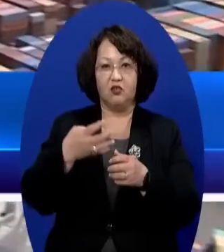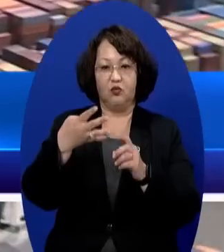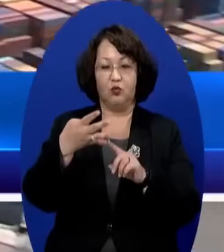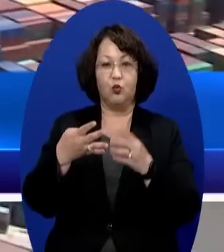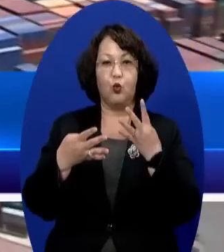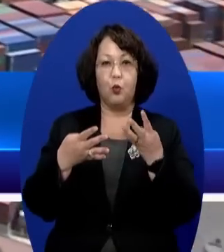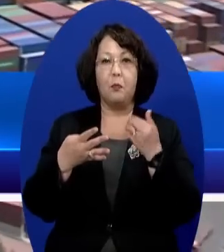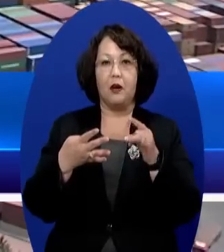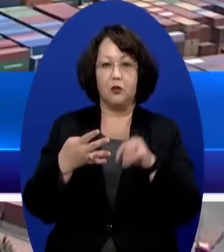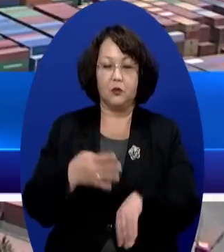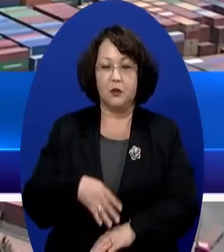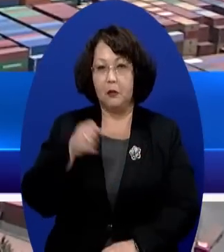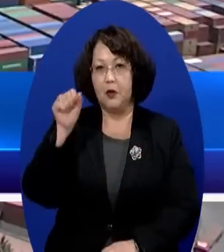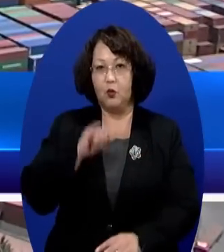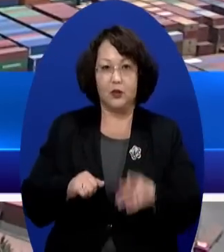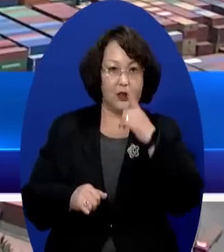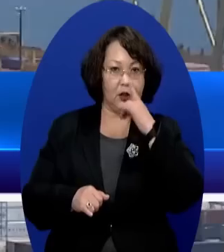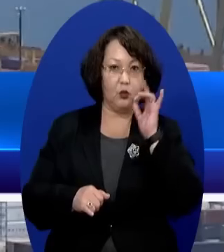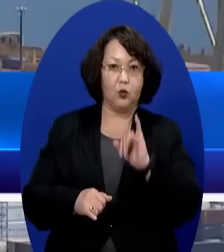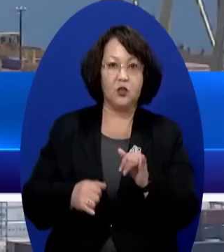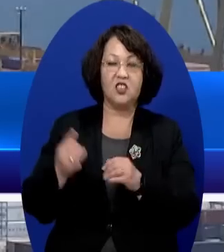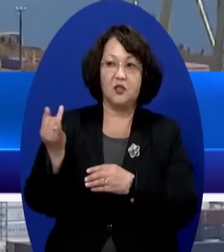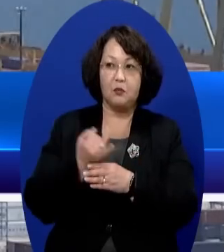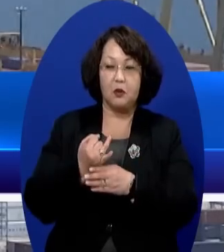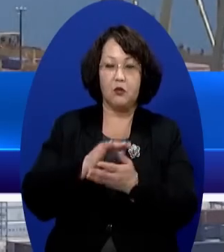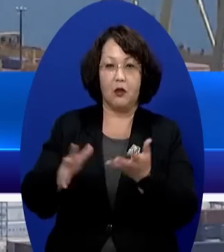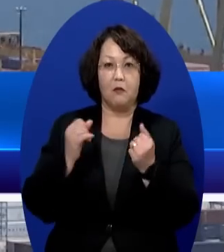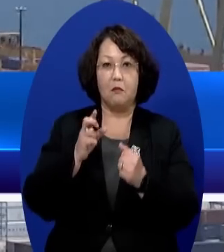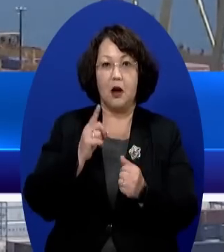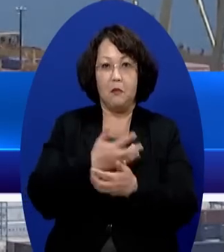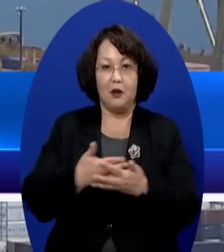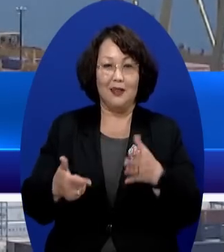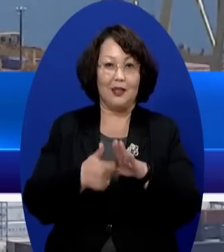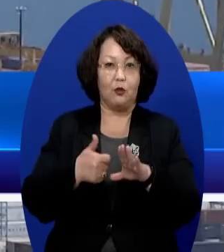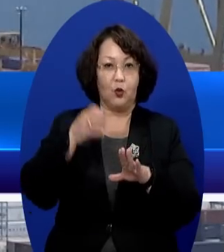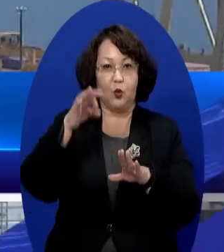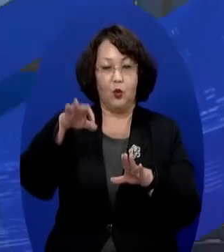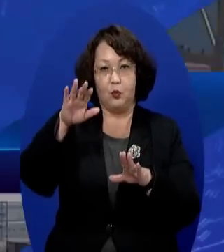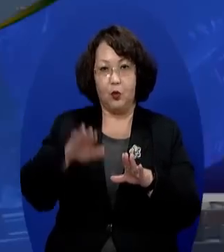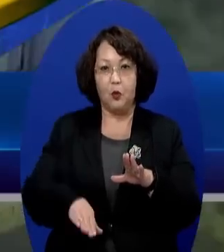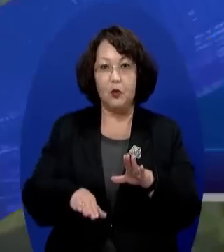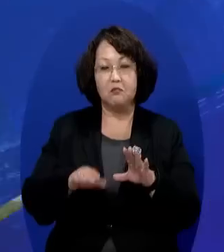Америкийн нэгдсэн улс бүгд найрамдахтад ард улсын импортын баранд ноогдуулдаг татварыг бууруулахар хэлэлцэж байна.